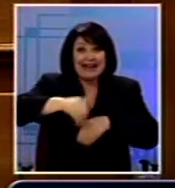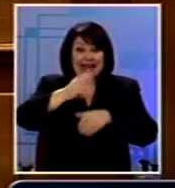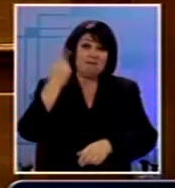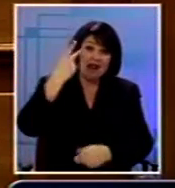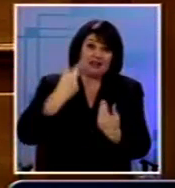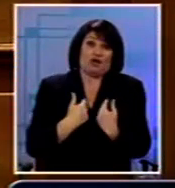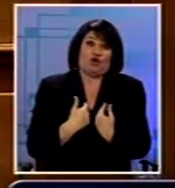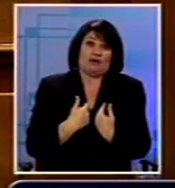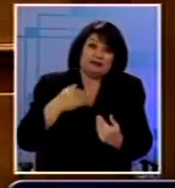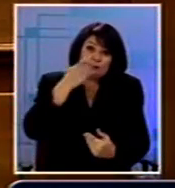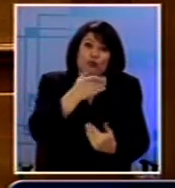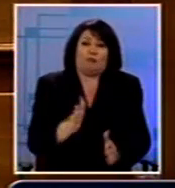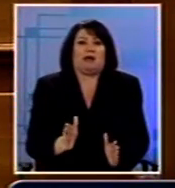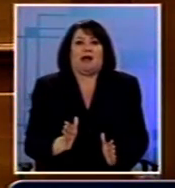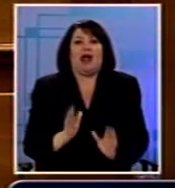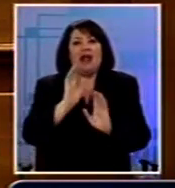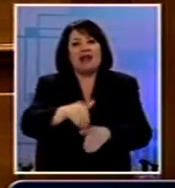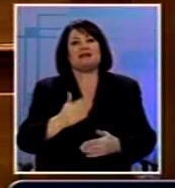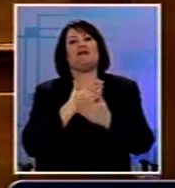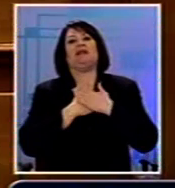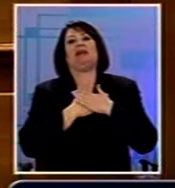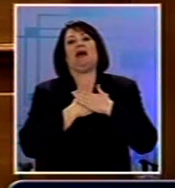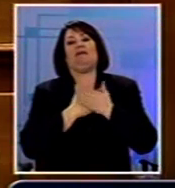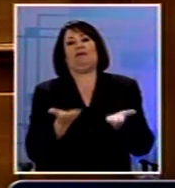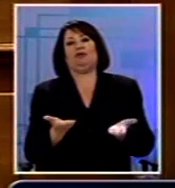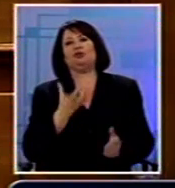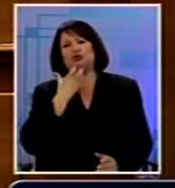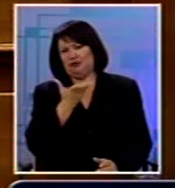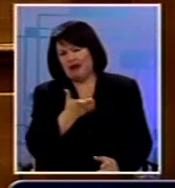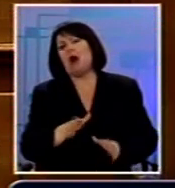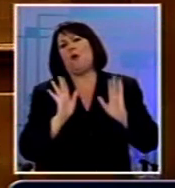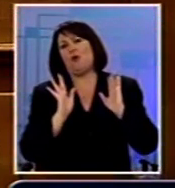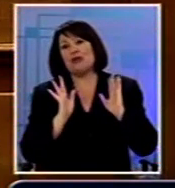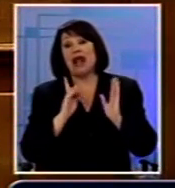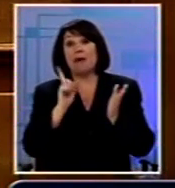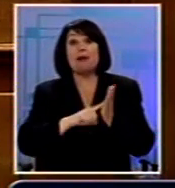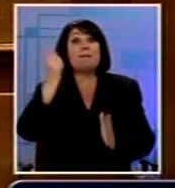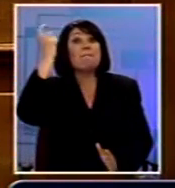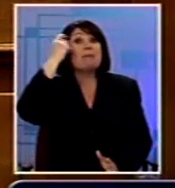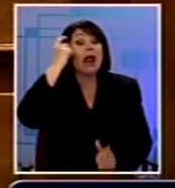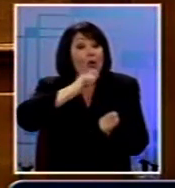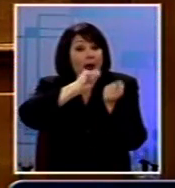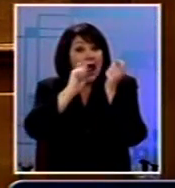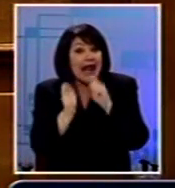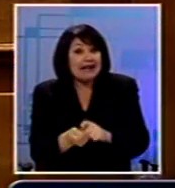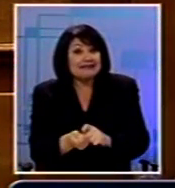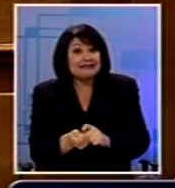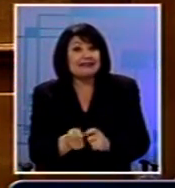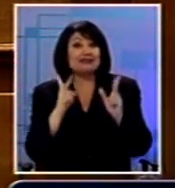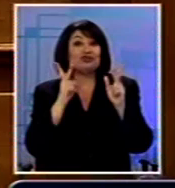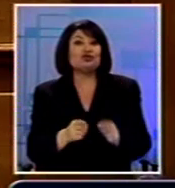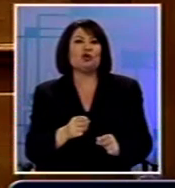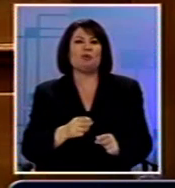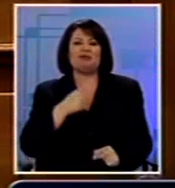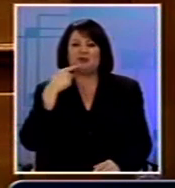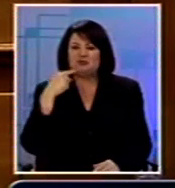πήγα. Εντάξει, δεν σας παίρνουμε εμείς τα σοβαρά. Αλλά αν δεν αλλάξετε μυαλά και αν δεν την κόψετε αυτή την